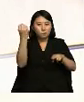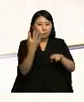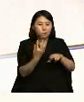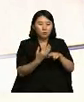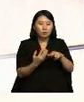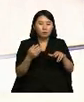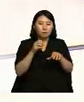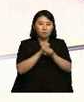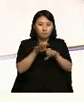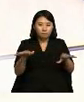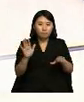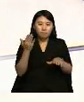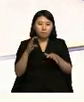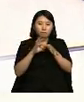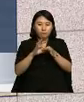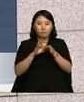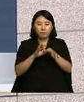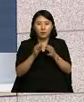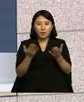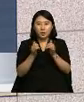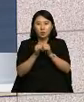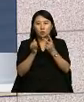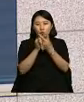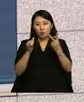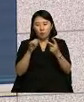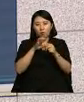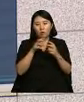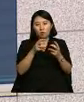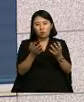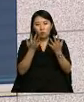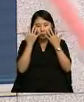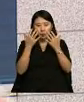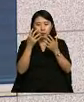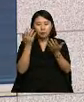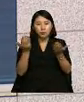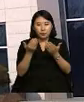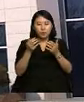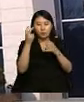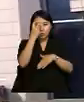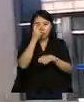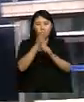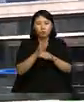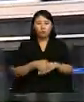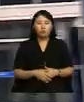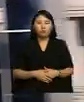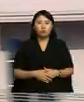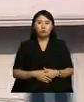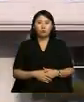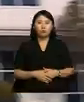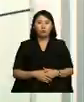붙은 것으로 보고 관련해 용접 작업자 2명을 불구속 입건하고 업주 등을 조사 중입니다.